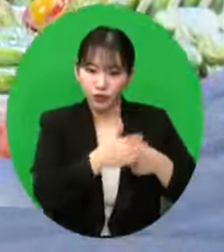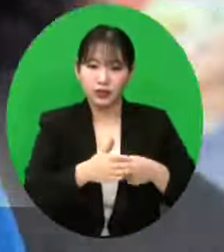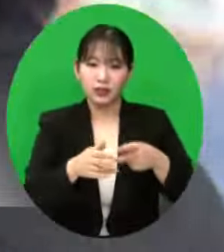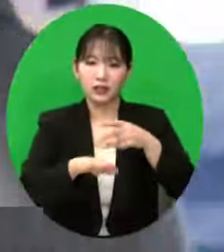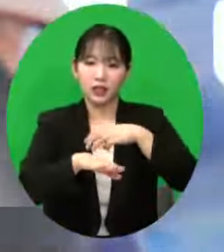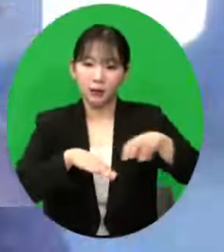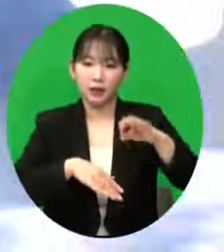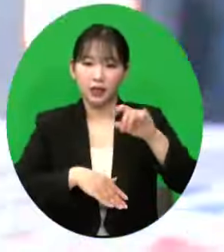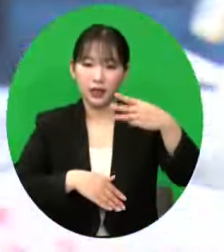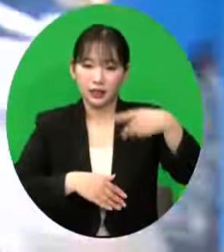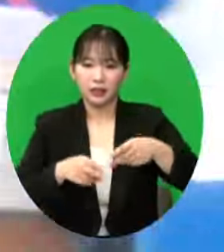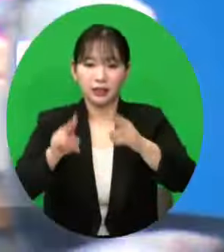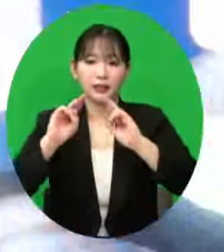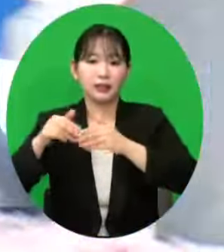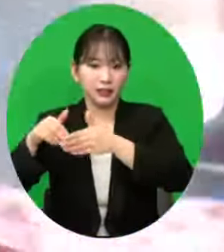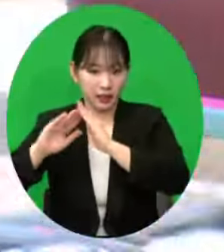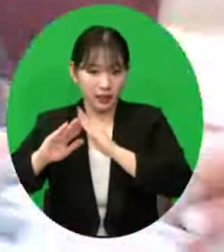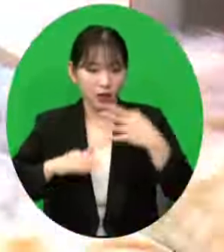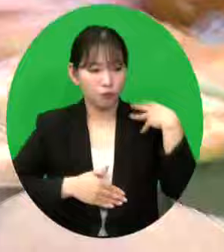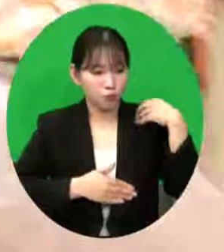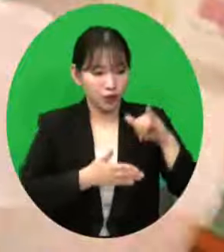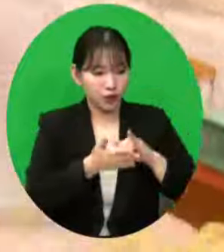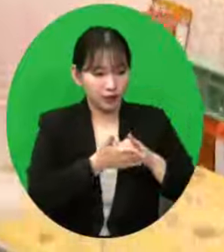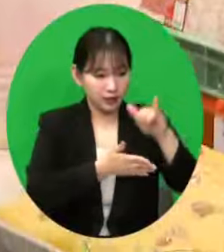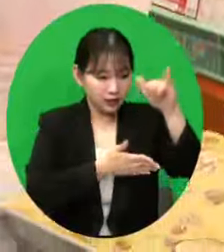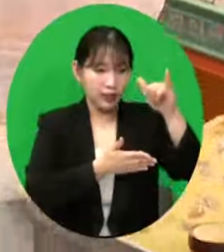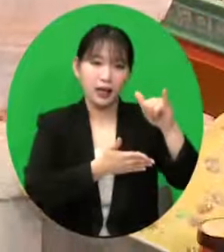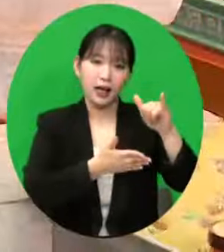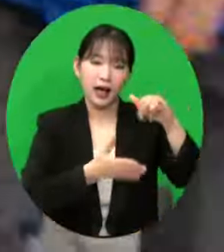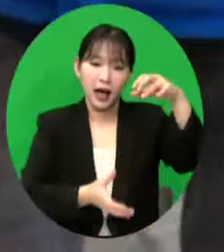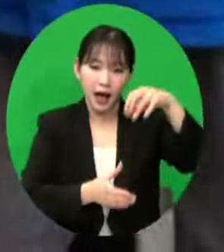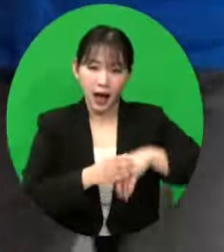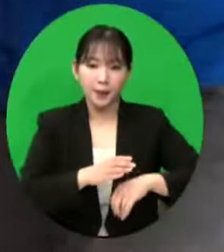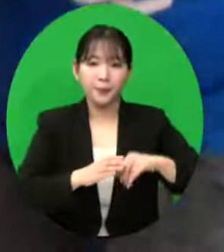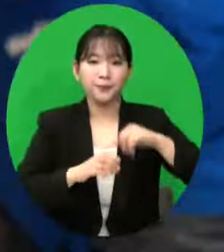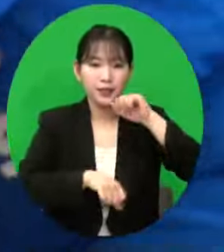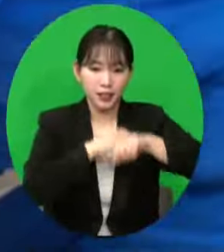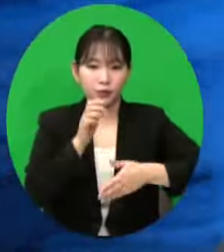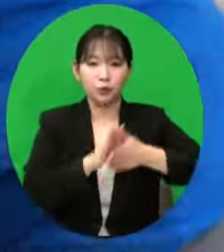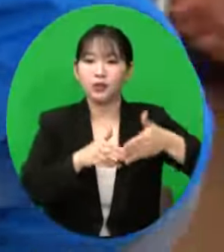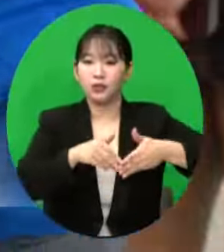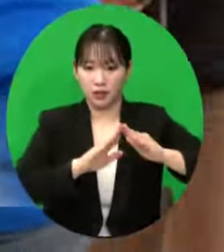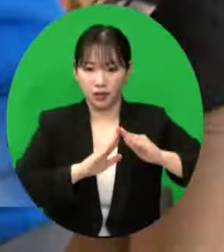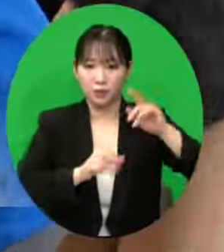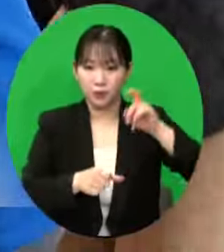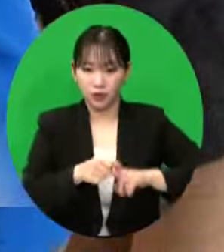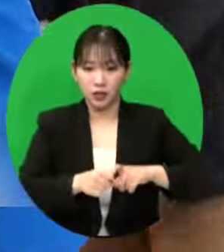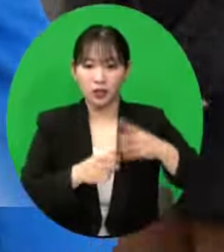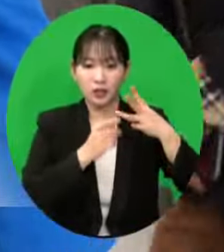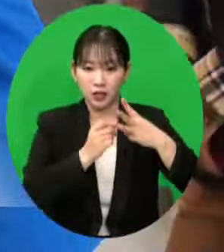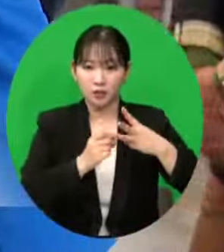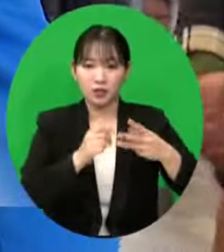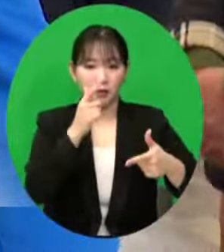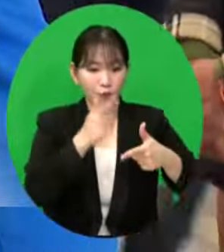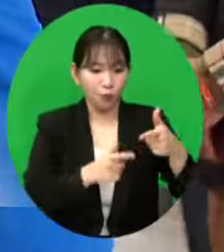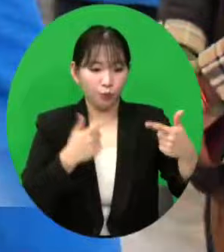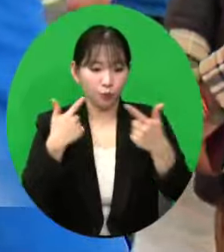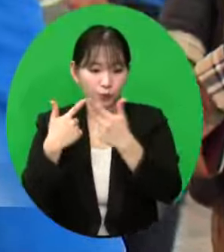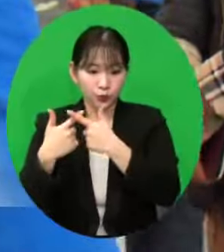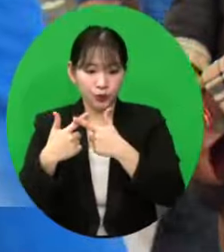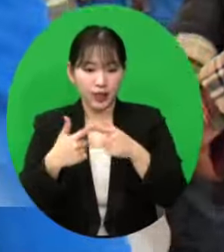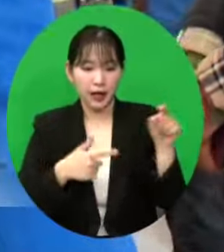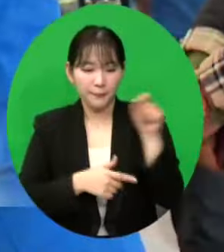건립, 무안공항을 포함하는 국제자유도시 추진 등입니다. 세 번째 공약은 목포 부산 고속철도